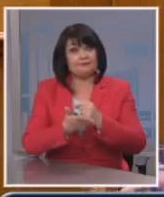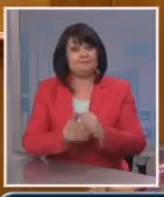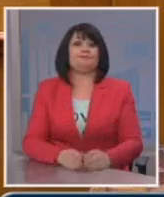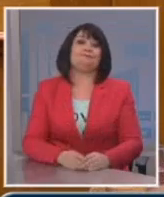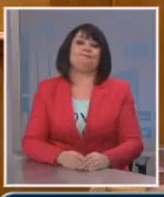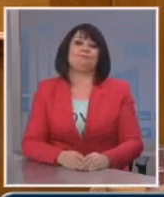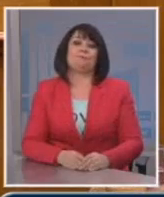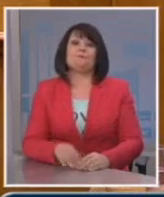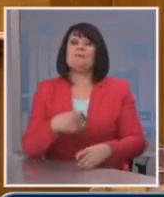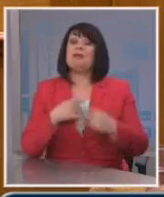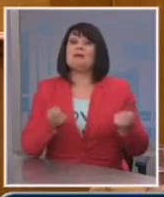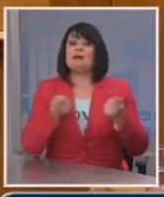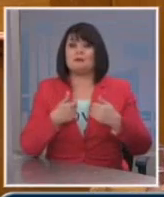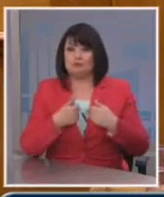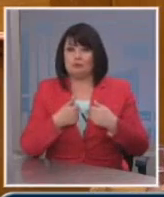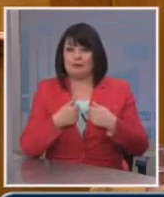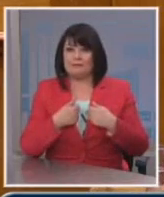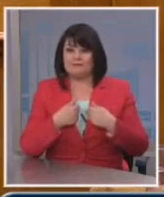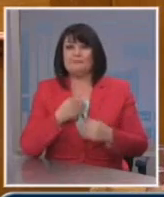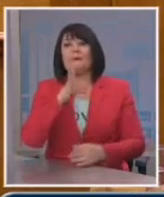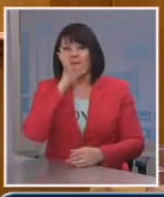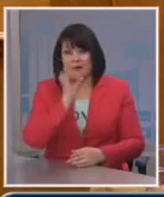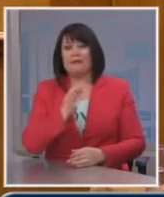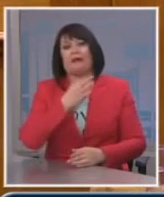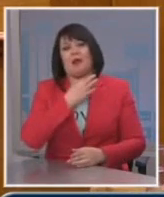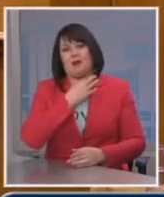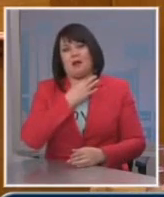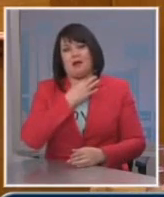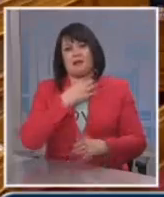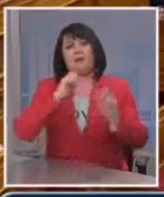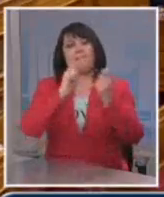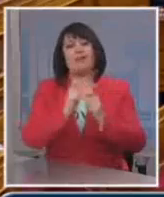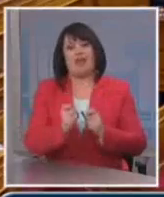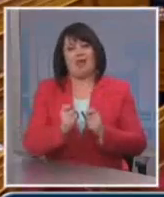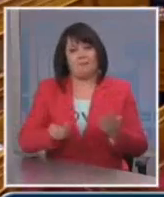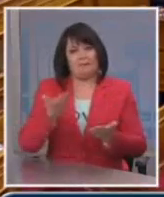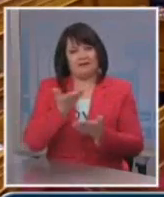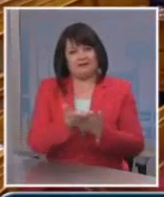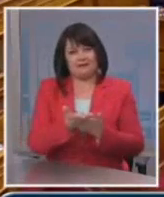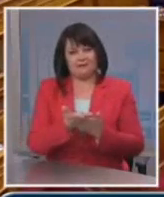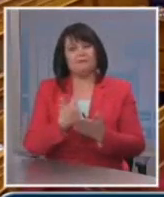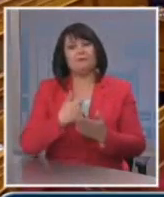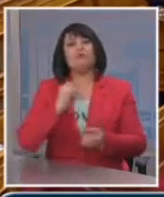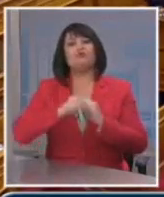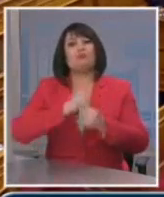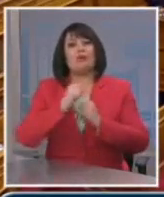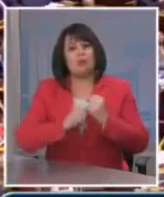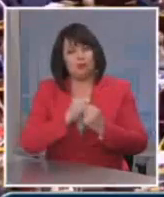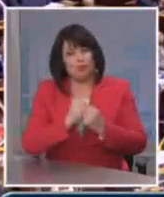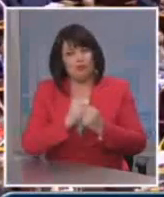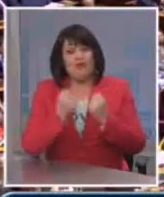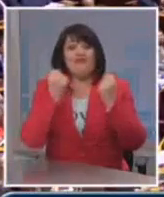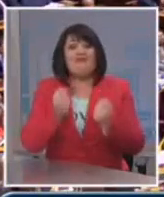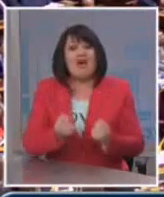Φέρνουμε λοιπόν μια πραγματικά αναγκαία μεταρρύθμιση, προσπαθώντας να μοιράσουμε το